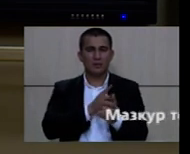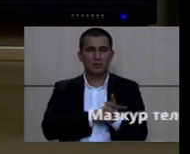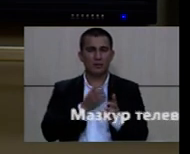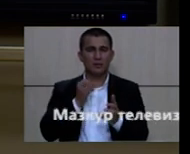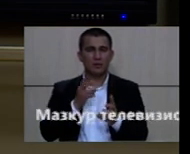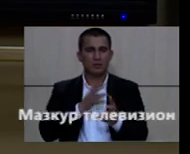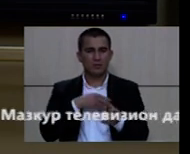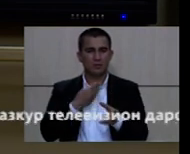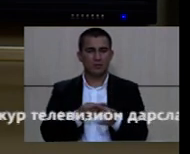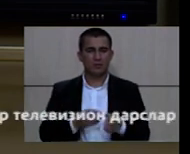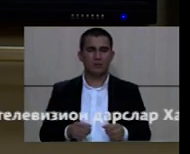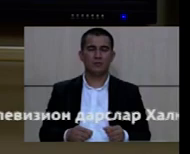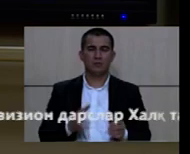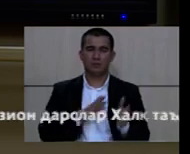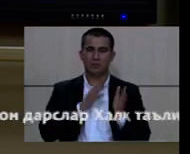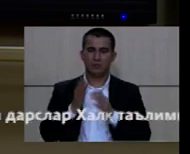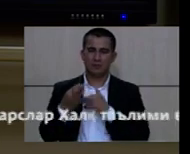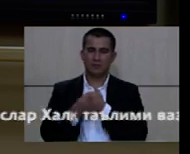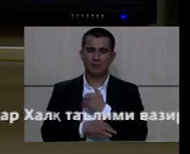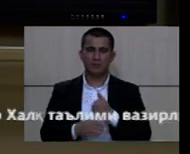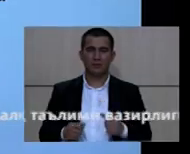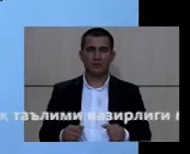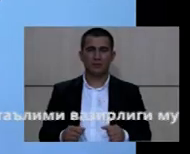tepilgan? Va oxirgi topshirig'imiz